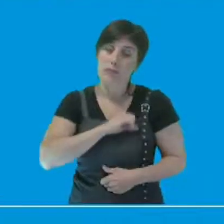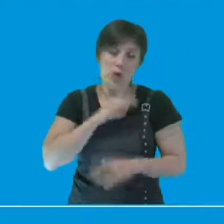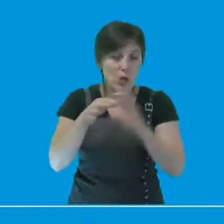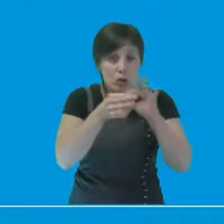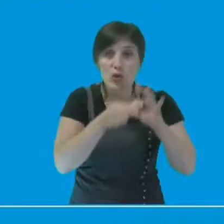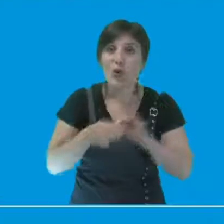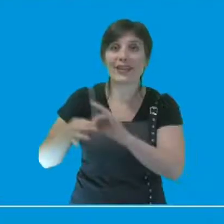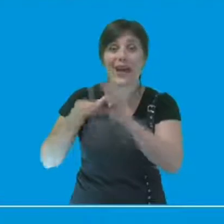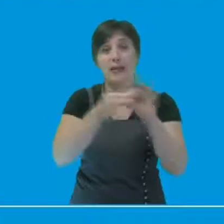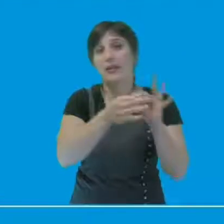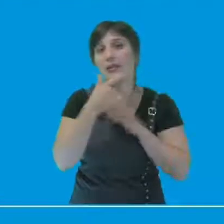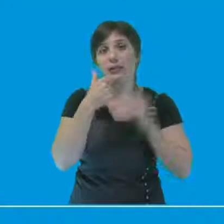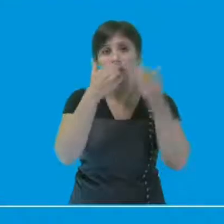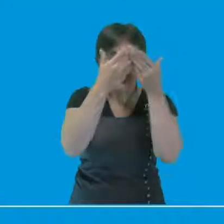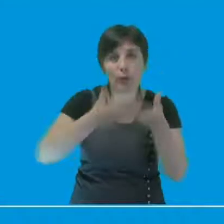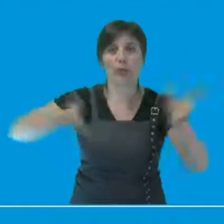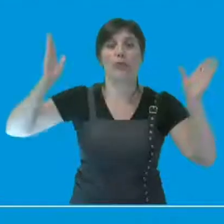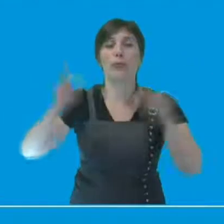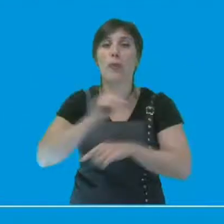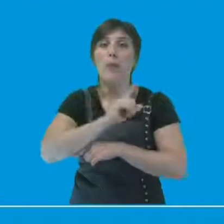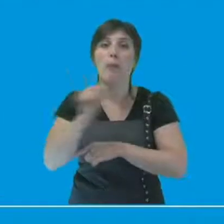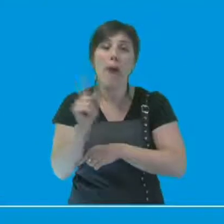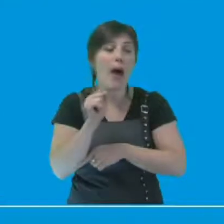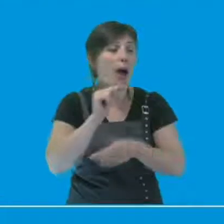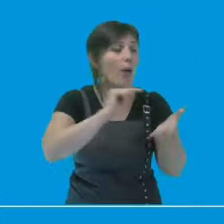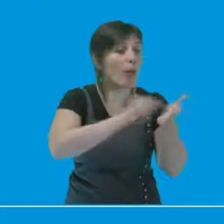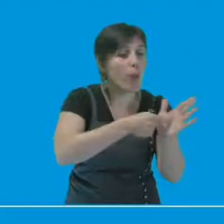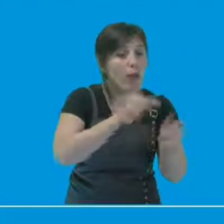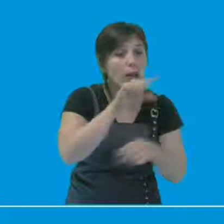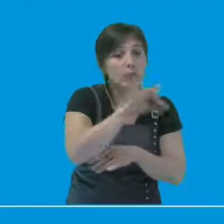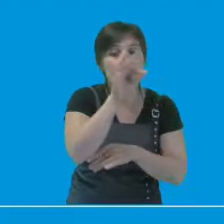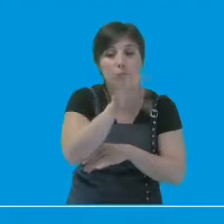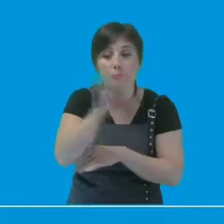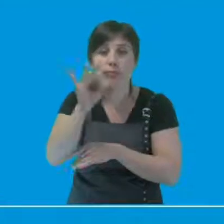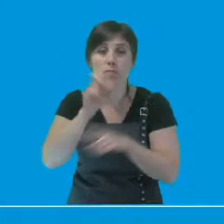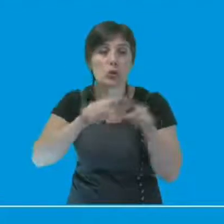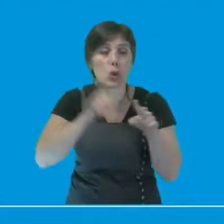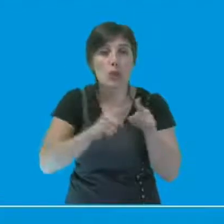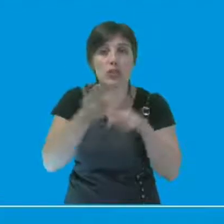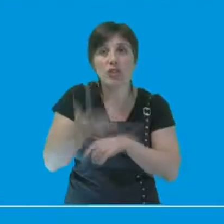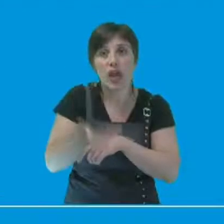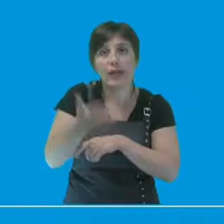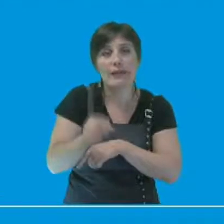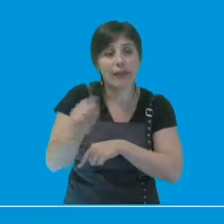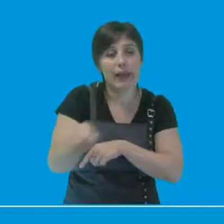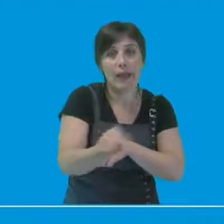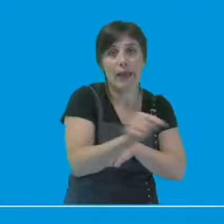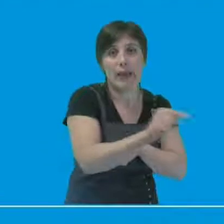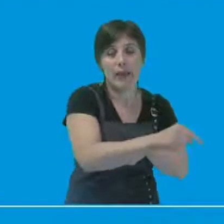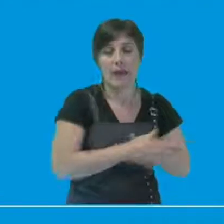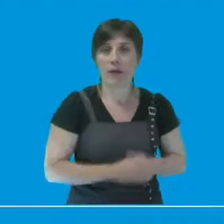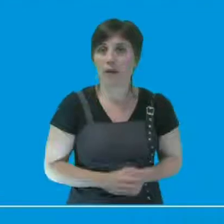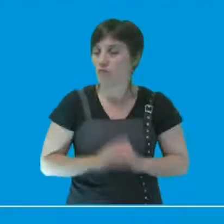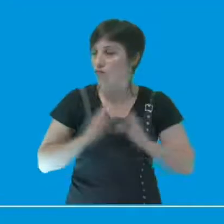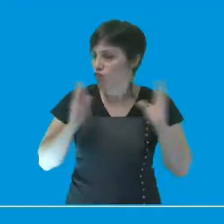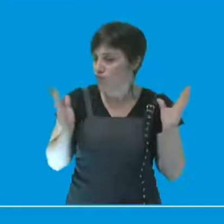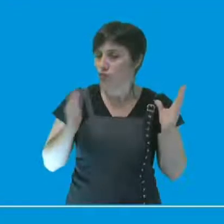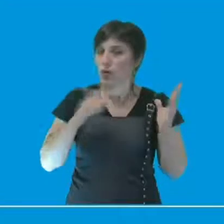quelques mesures charitables. Mais nous ne sommes pas dupes et que votre intention est de vous racheter avec ce